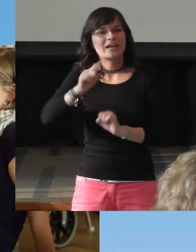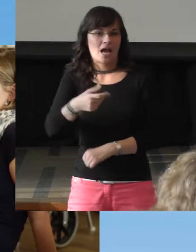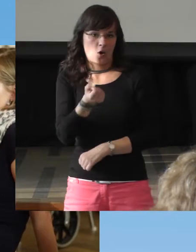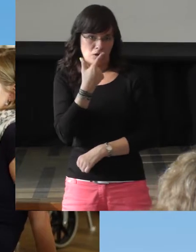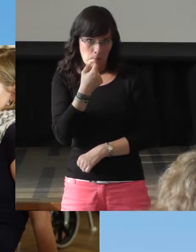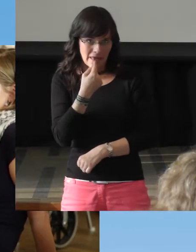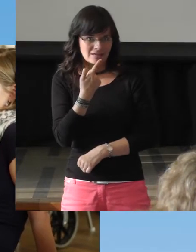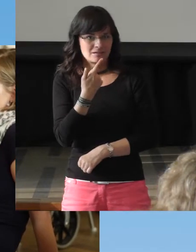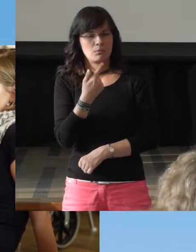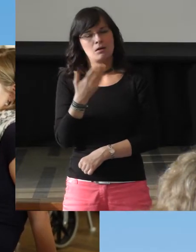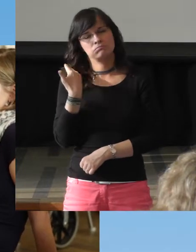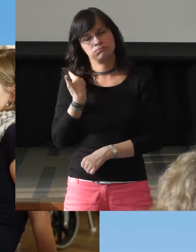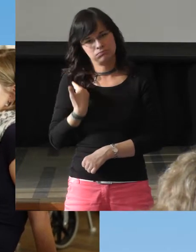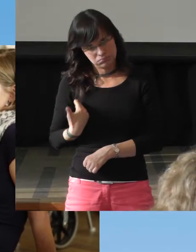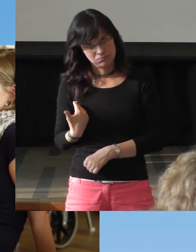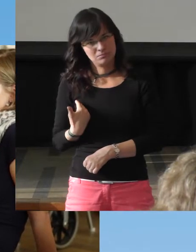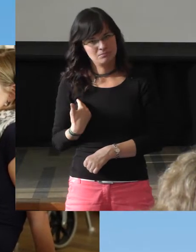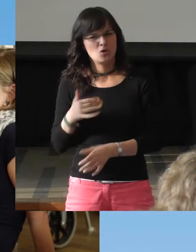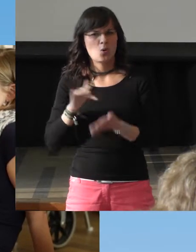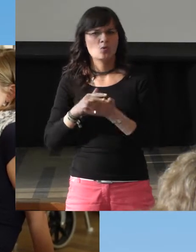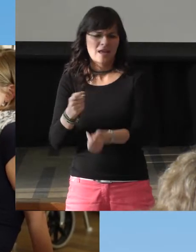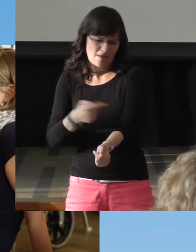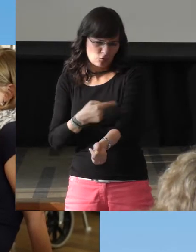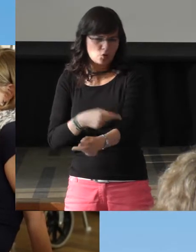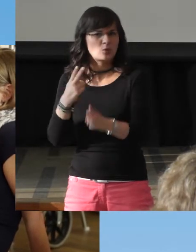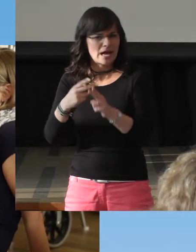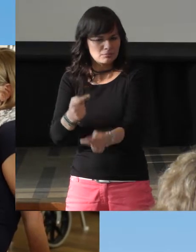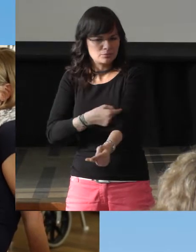mühselig, weil die Infusion das wesentlich schneller auffüllt.